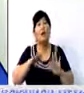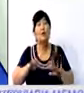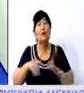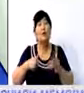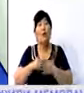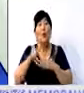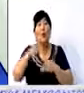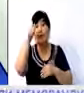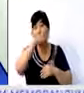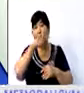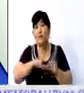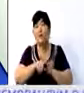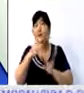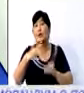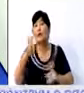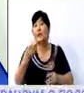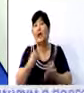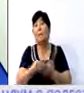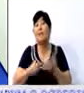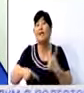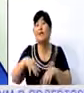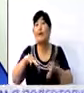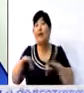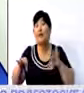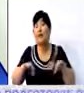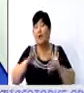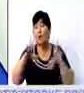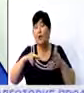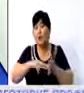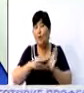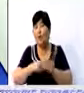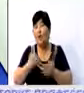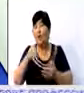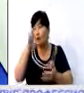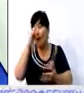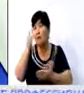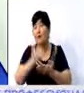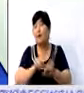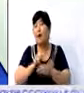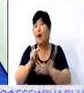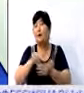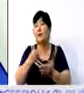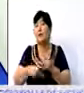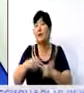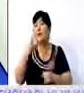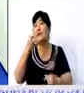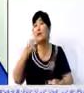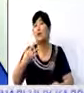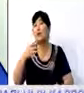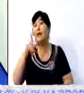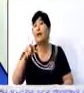года планируется реализовать 44 бизнес-проекта. Всего планируется в рамках госпрограмм обучить основам бизнеса 345